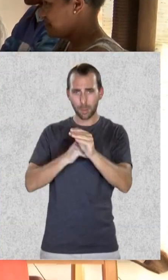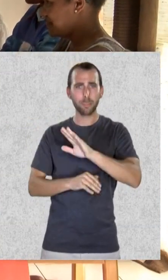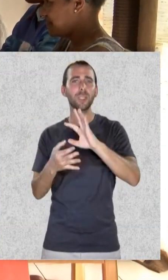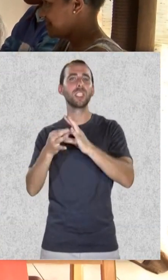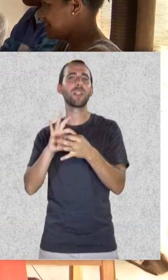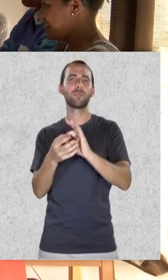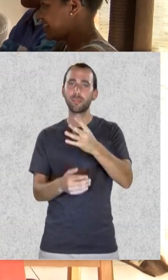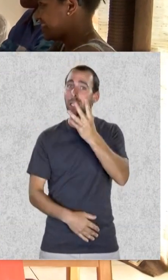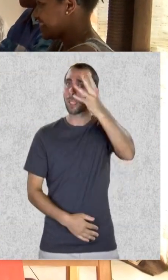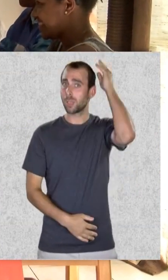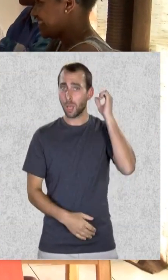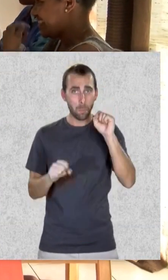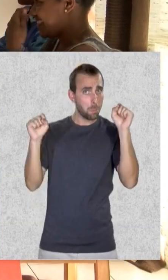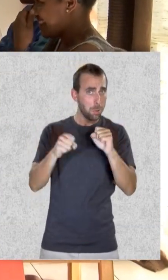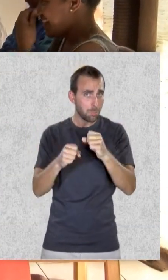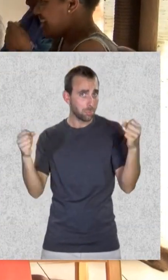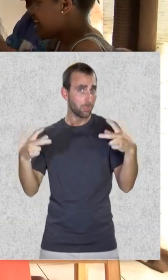être désormais sous-titrés.